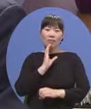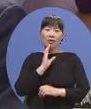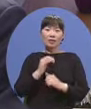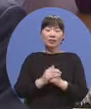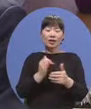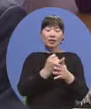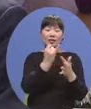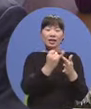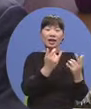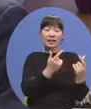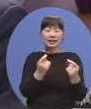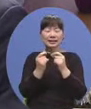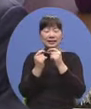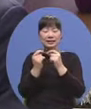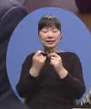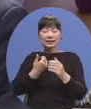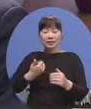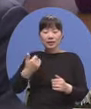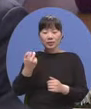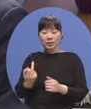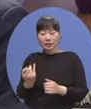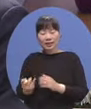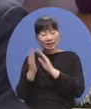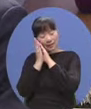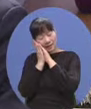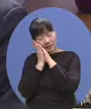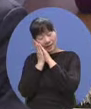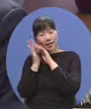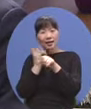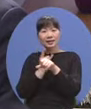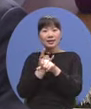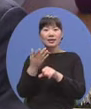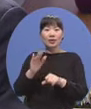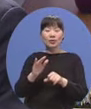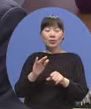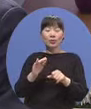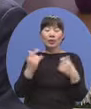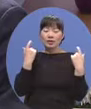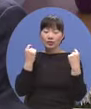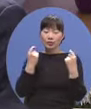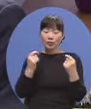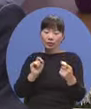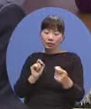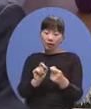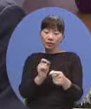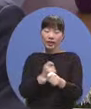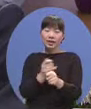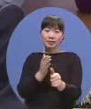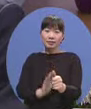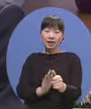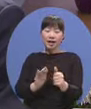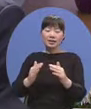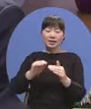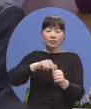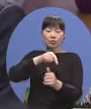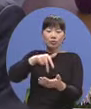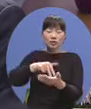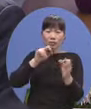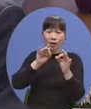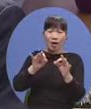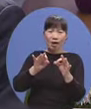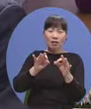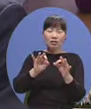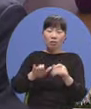애들 잘 때 같이 자야 된다는 그런 마음가짐을 가지고 항상 일정하게 접근하셔야 됩니다. 그 이제 집안 분위기라는 게 있는데 그것이